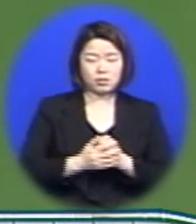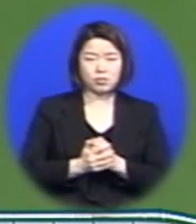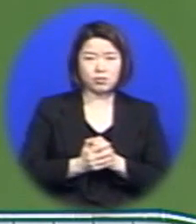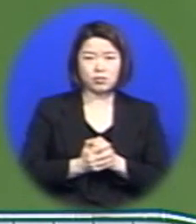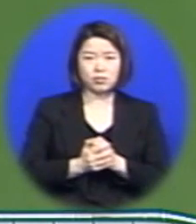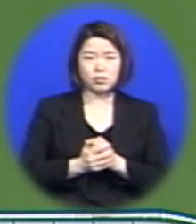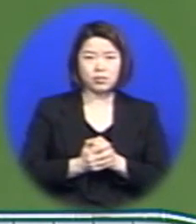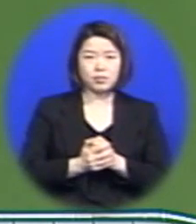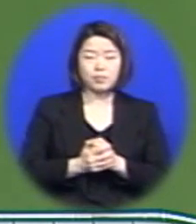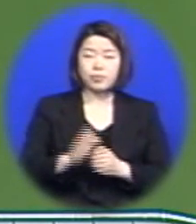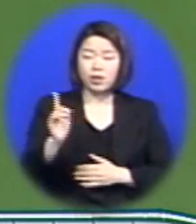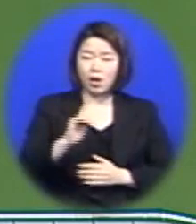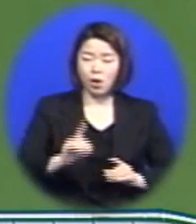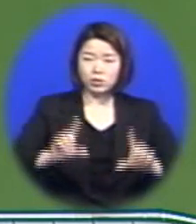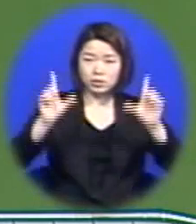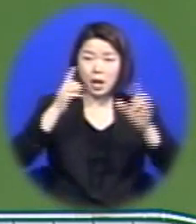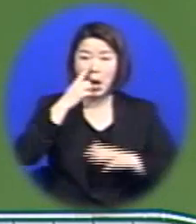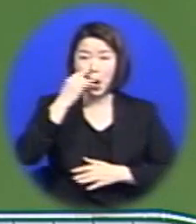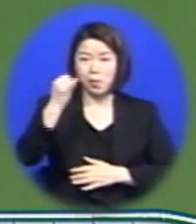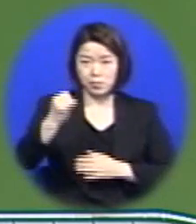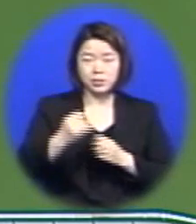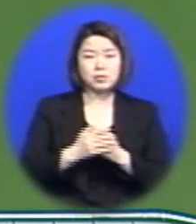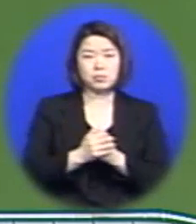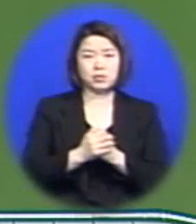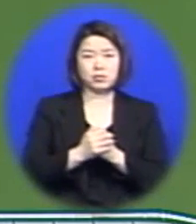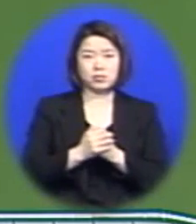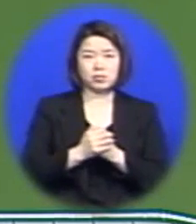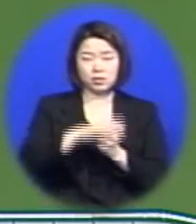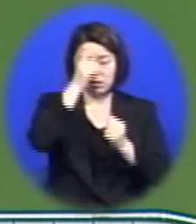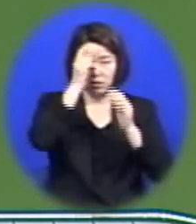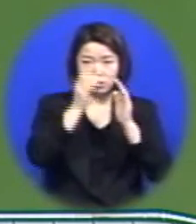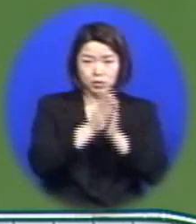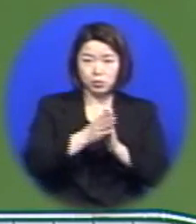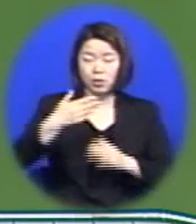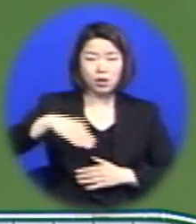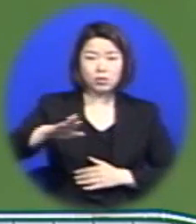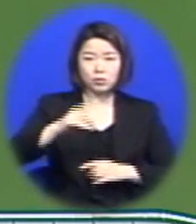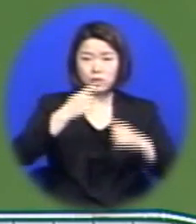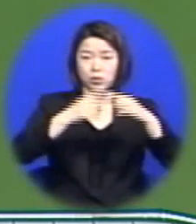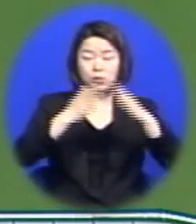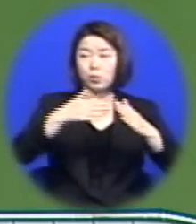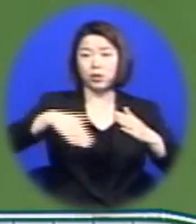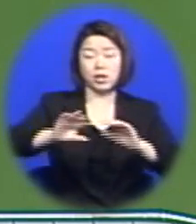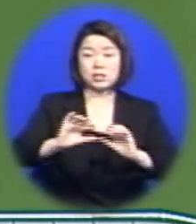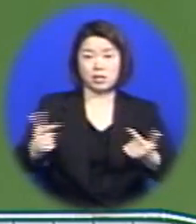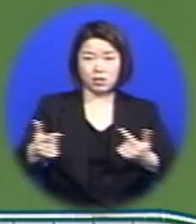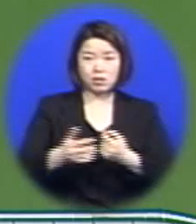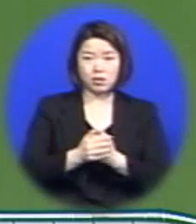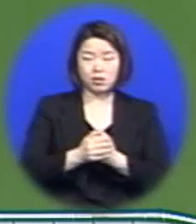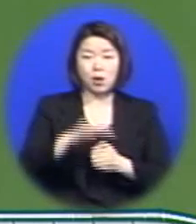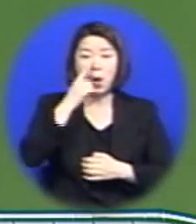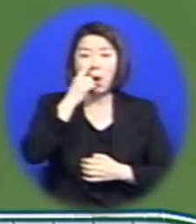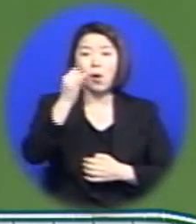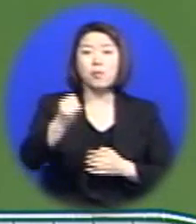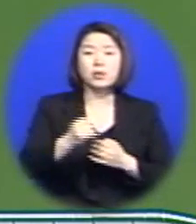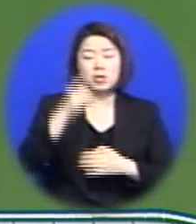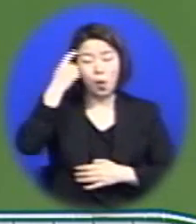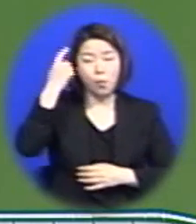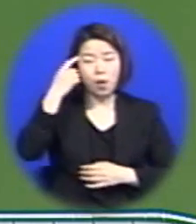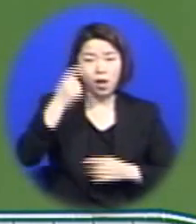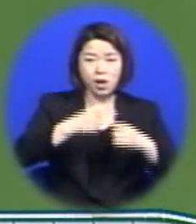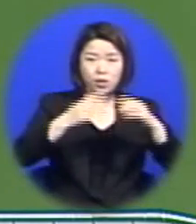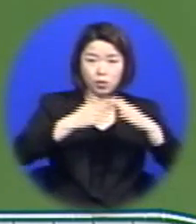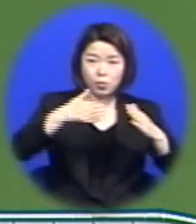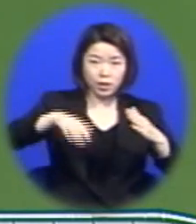않더 어느 날 어머님이 아 기도를 하러 교회를 안 나가시더라 어머니 왜 교회 안